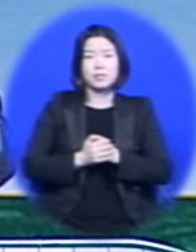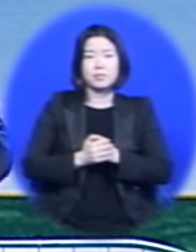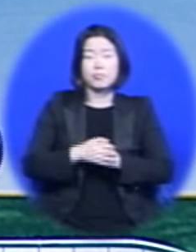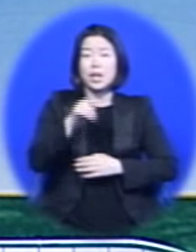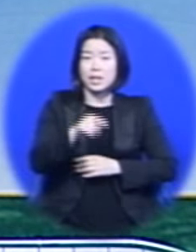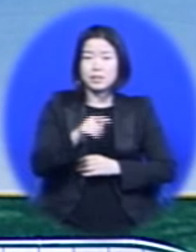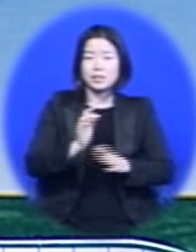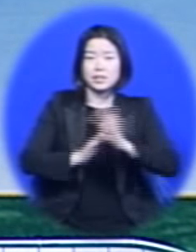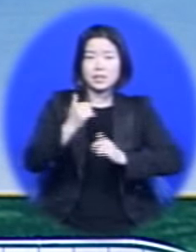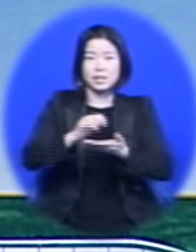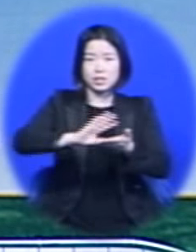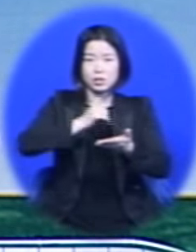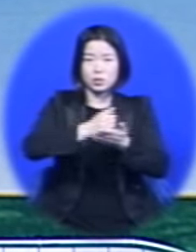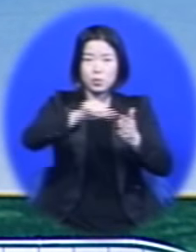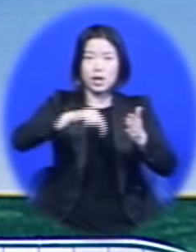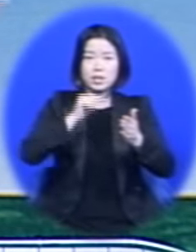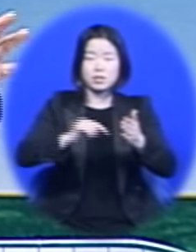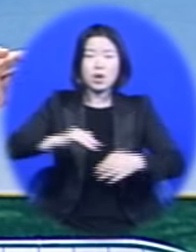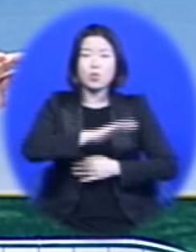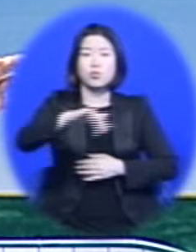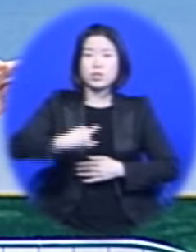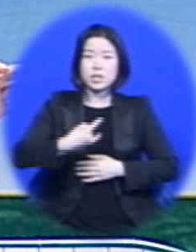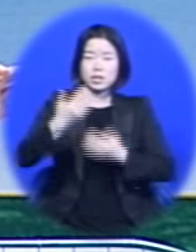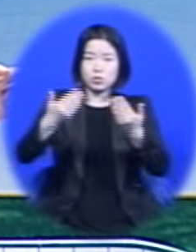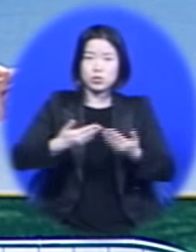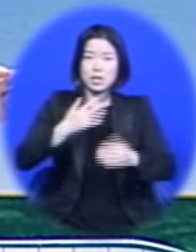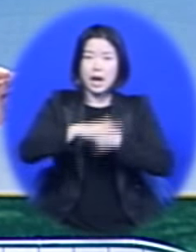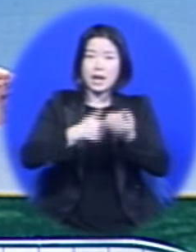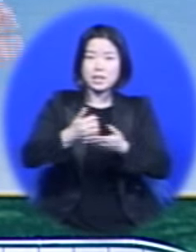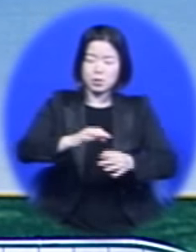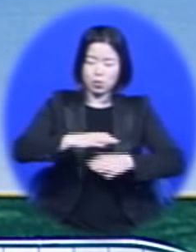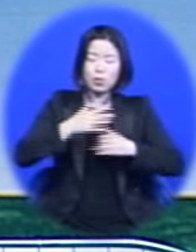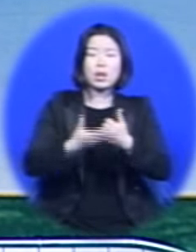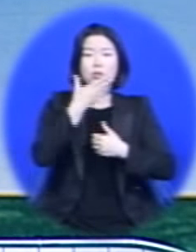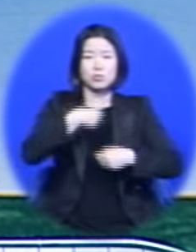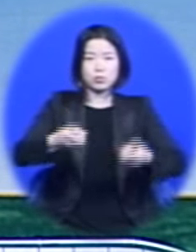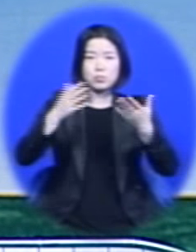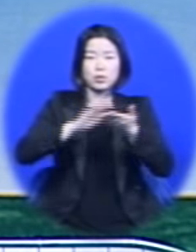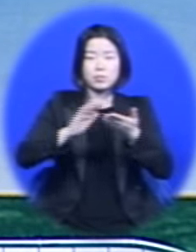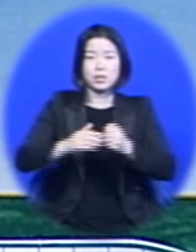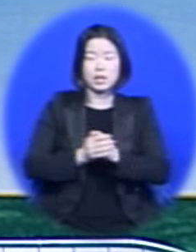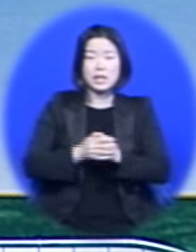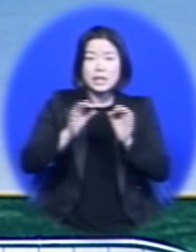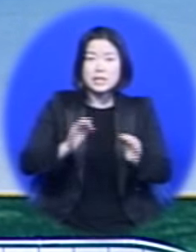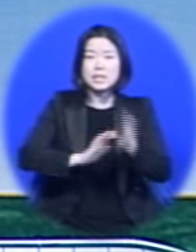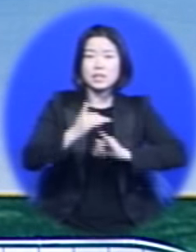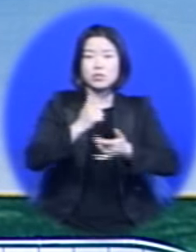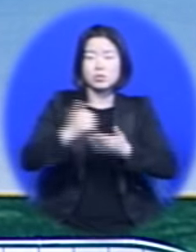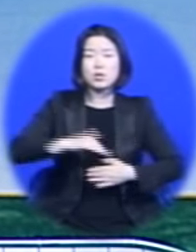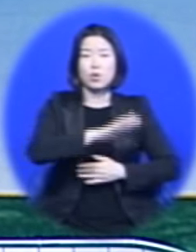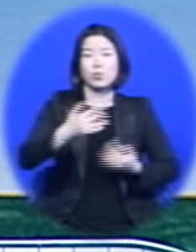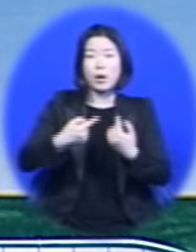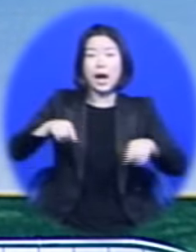이것이 예수 그리스도 안에서 우리에게 주신 하나님의 놀라운 축복입니다. 이제 예수님은 우리와 같이 계십니다.